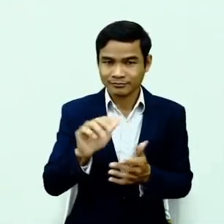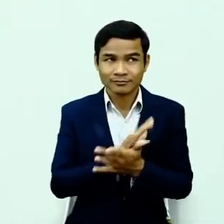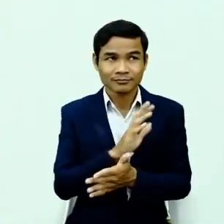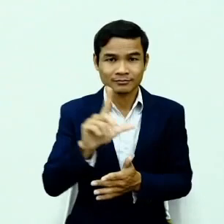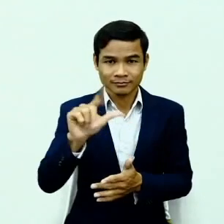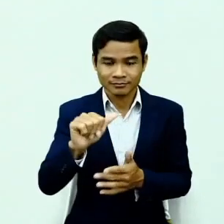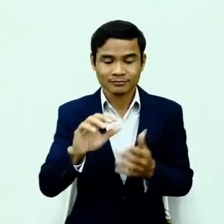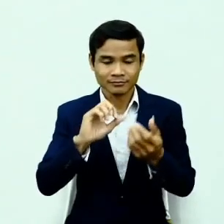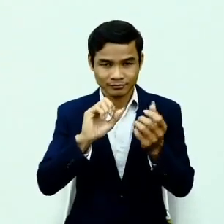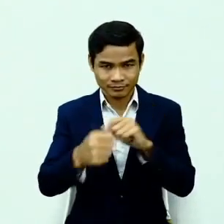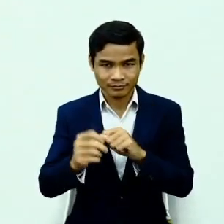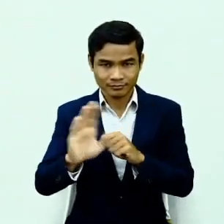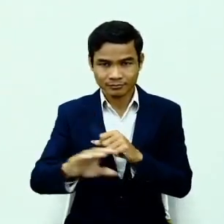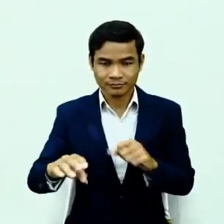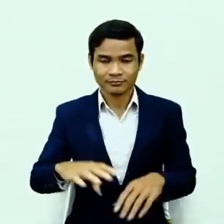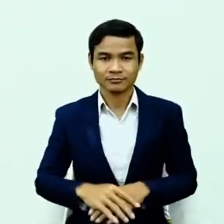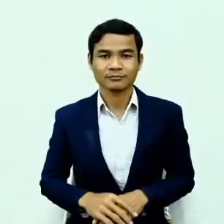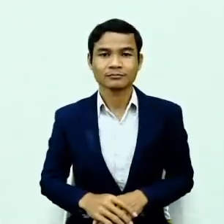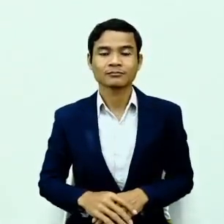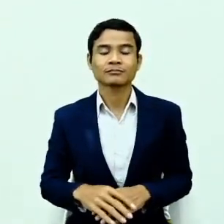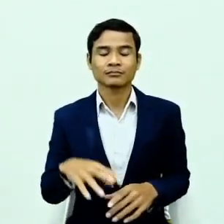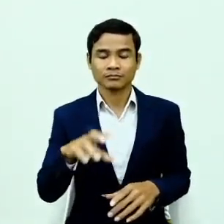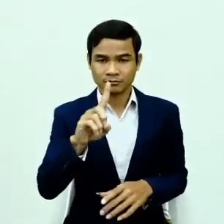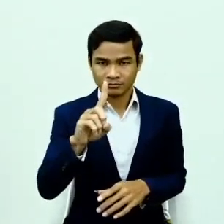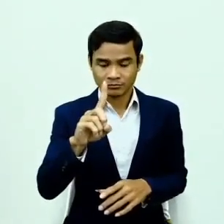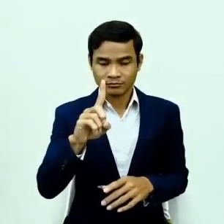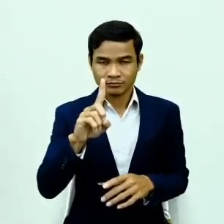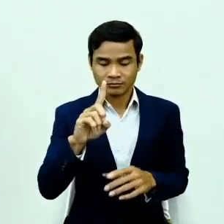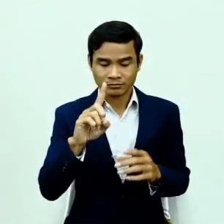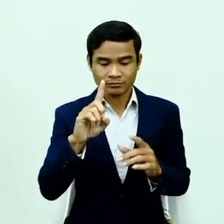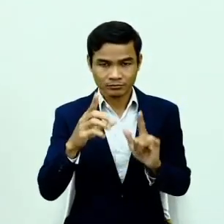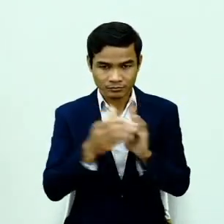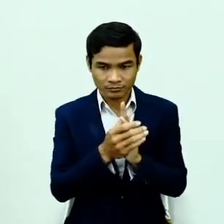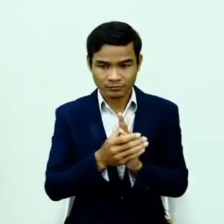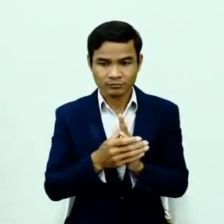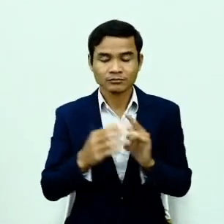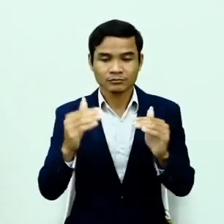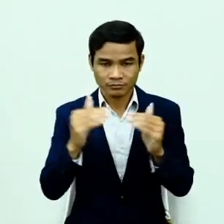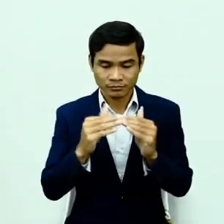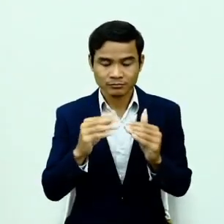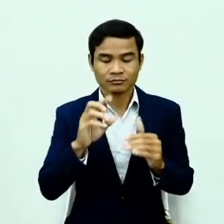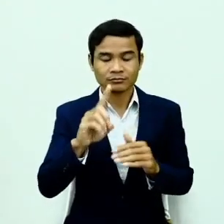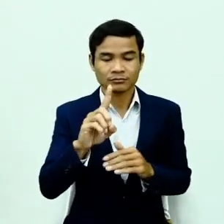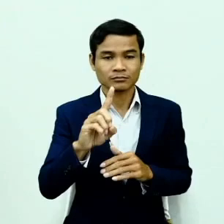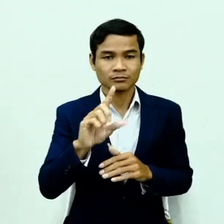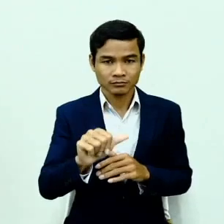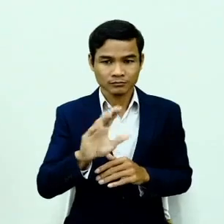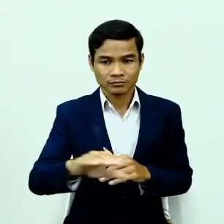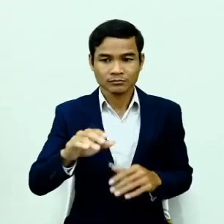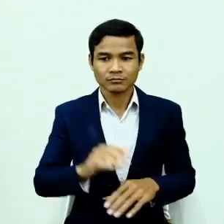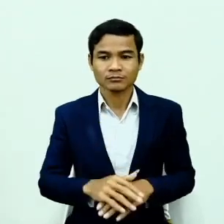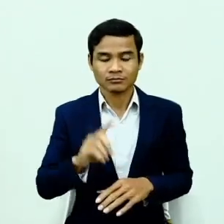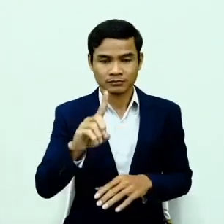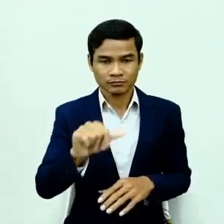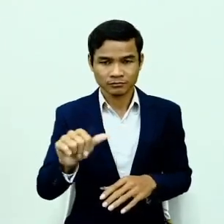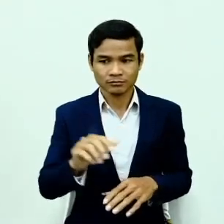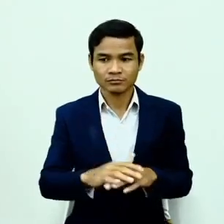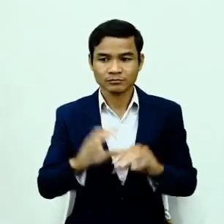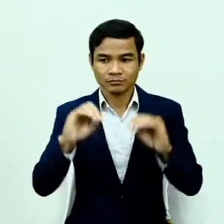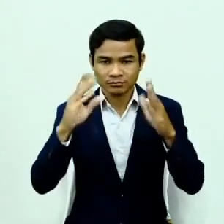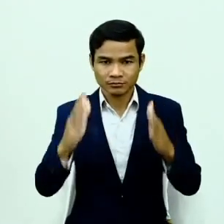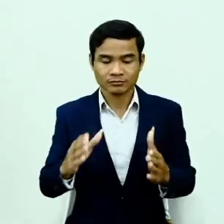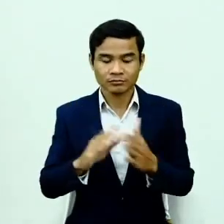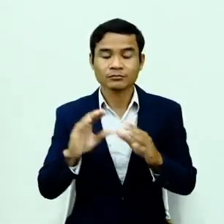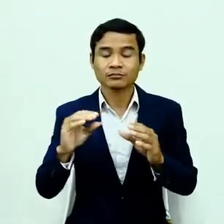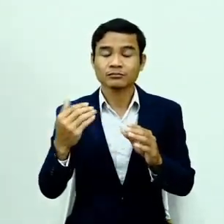đồ. Chà, khăn nông mùi bạch nì. Chà nè mùi bạch nì kì xa nâng mùi. Mùi rồi nè con. Chà chà nè con nông bọ